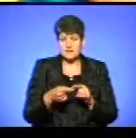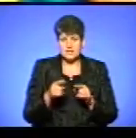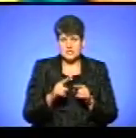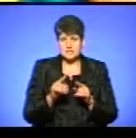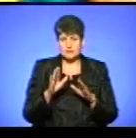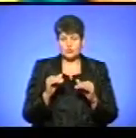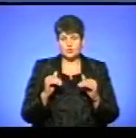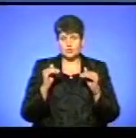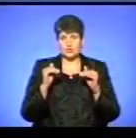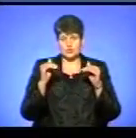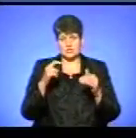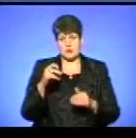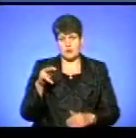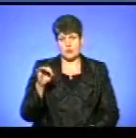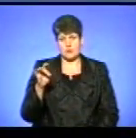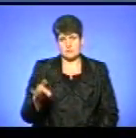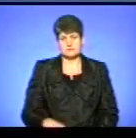призведе до здорожчання хлору.